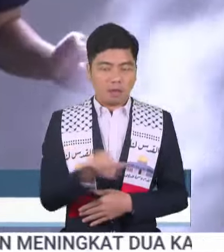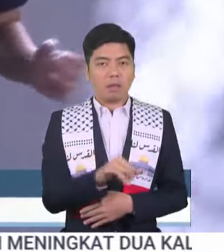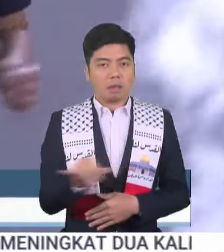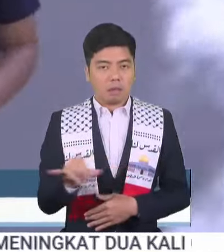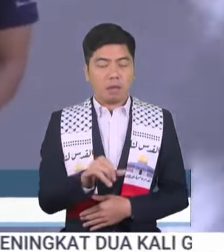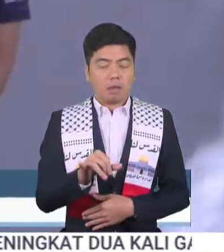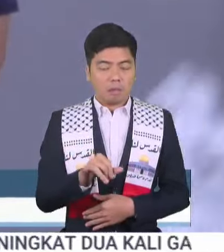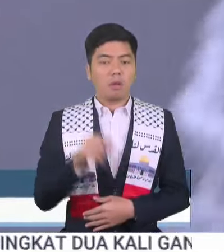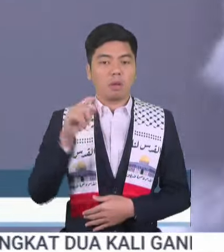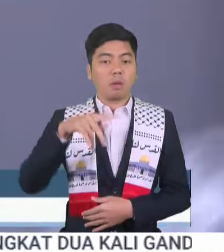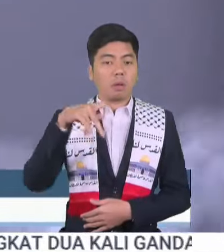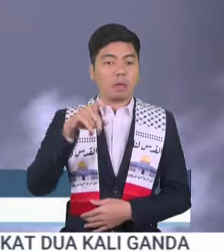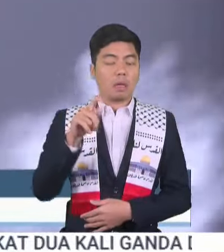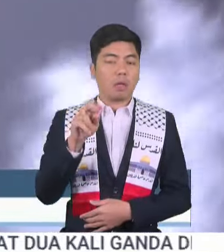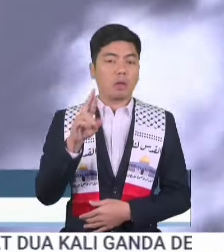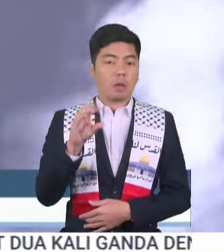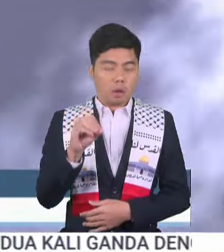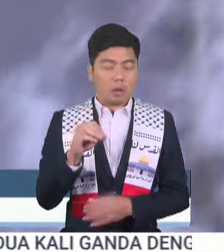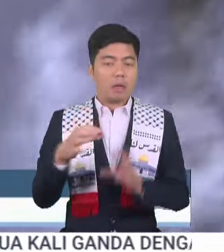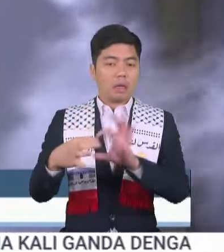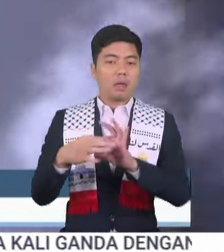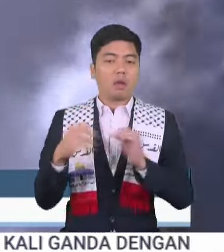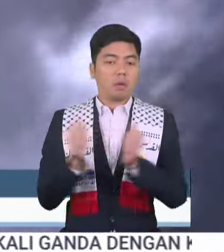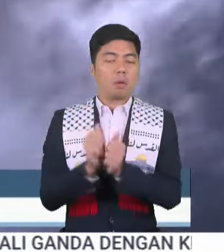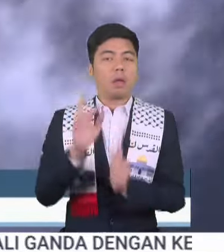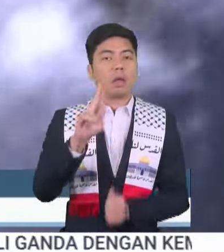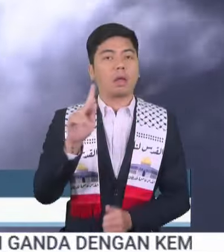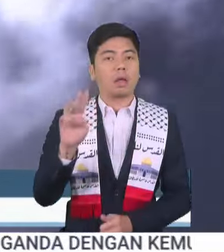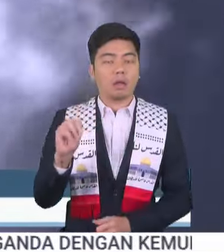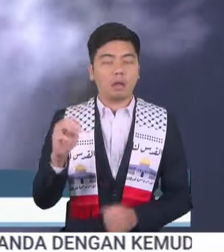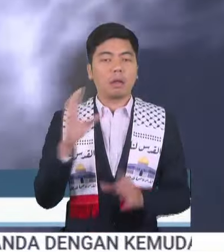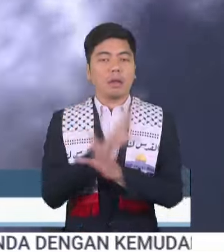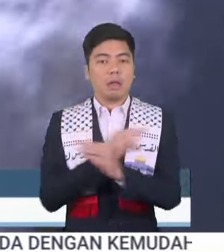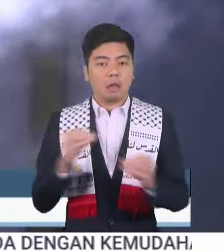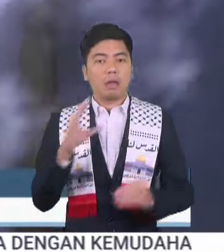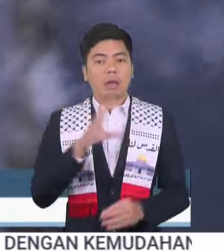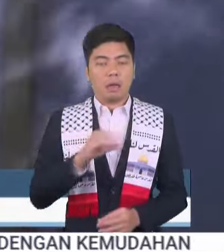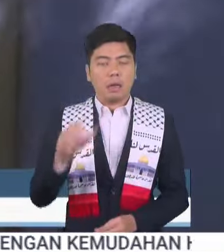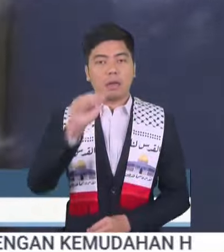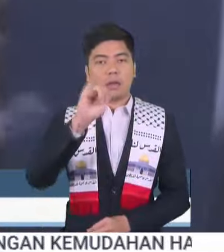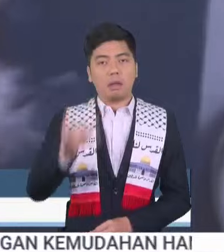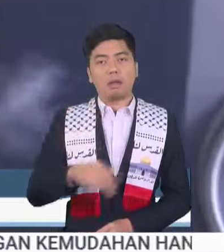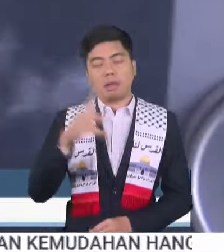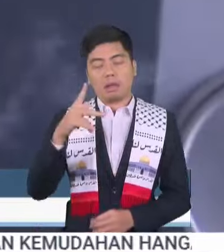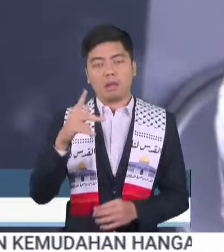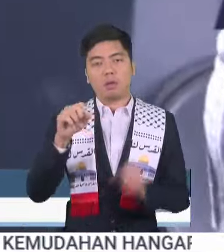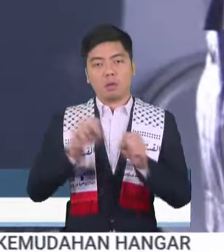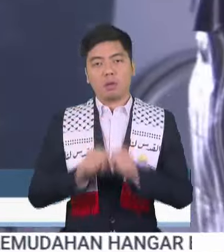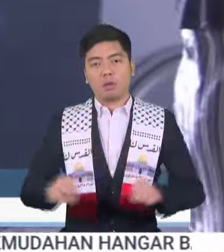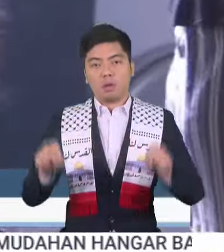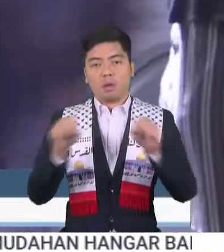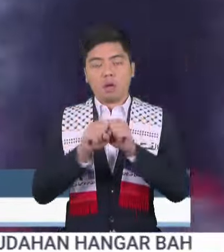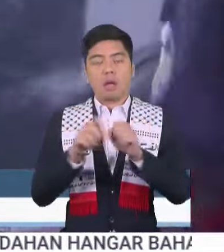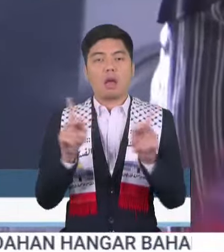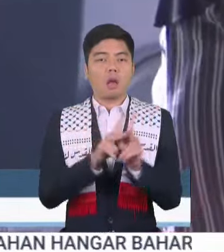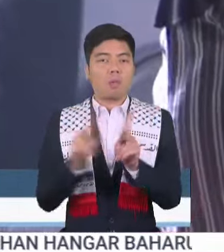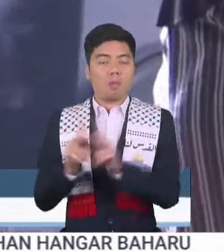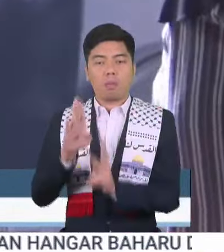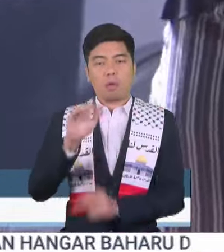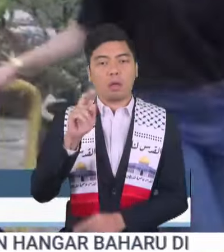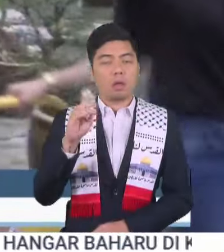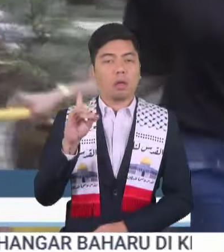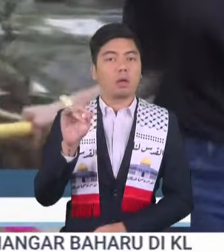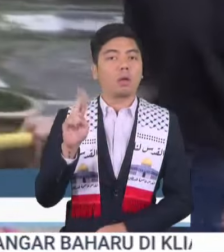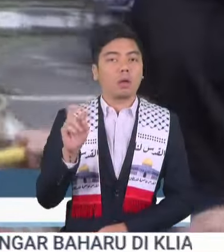Ashura oleh Petros ini dibantu oleh kakitangan RTM Sarawak serta jawatan kuasa Surau Darul Islam, Kampung Bandung Sibu dan